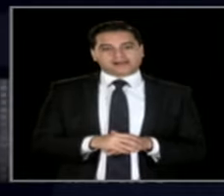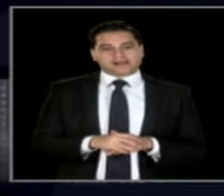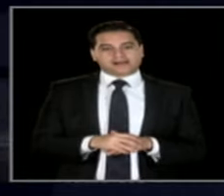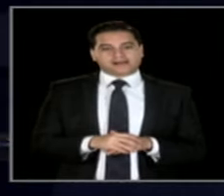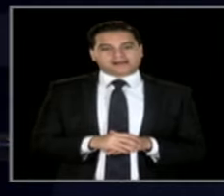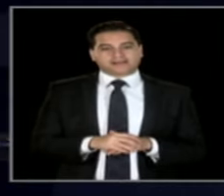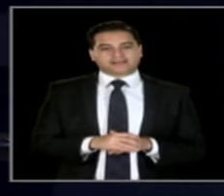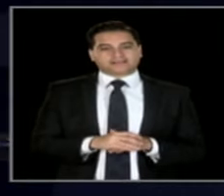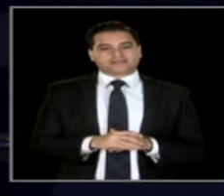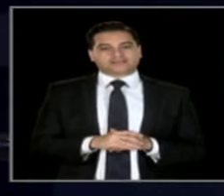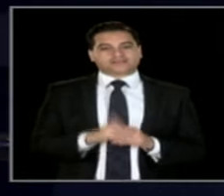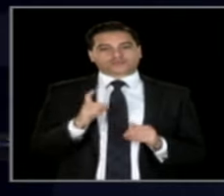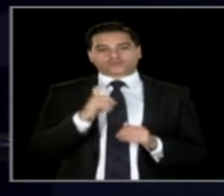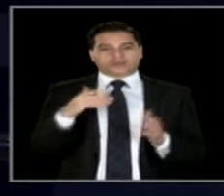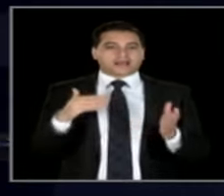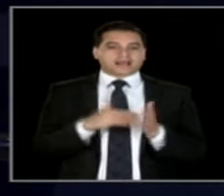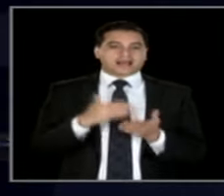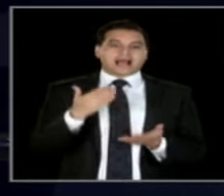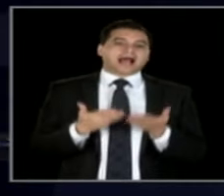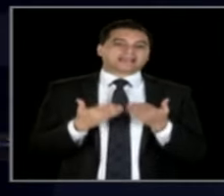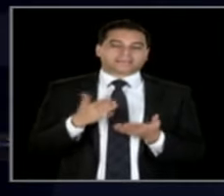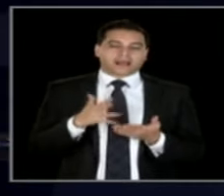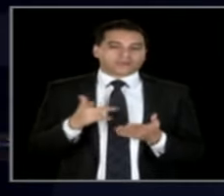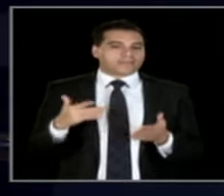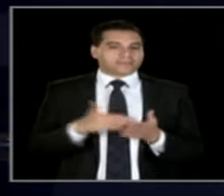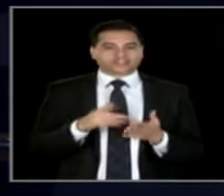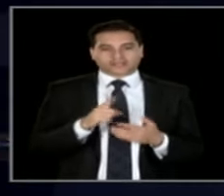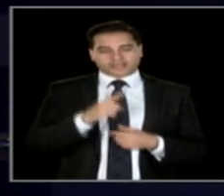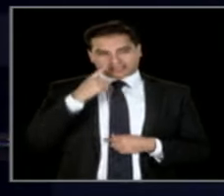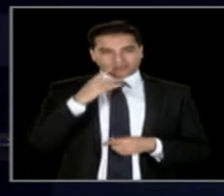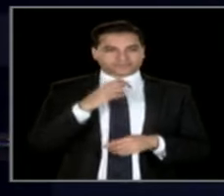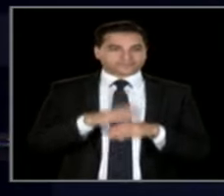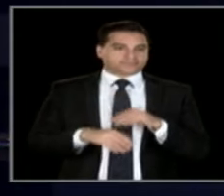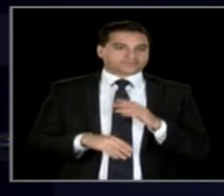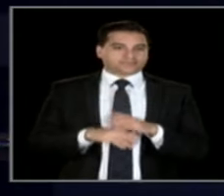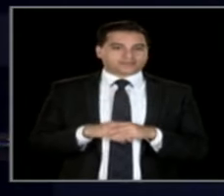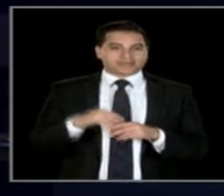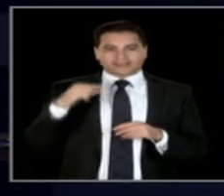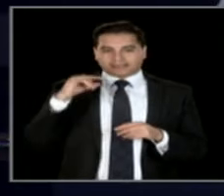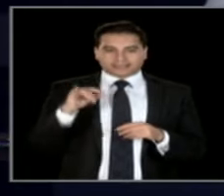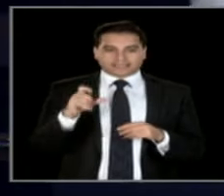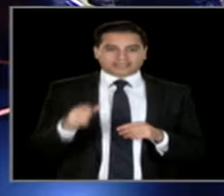السؤال الأخير واحتمال ما يبقاش الأخير، على حسب، هنشوف.